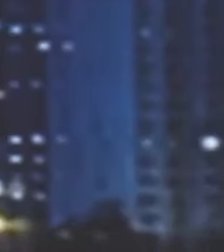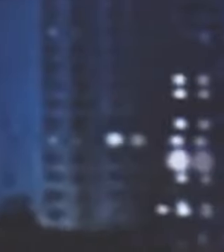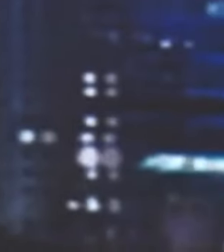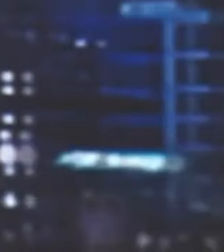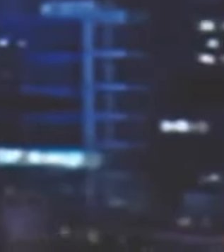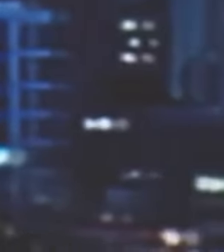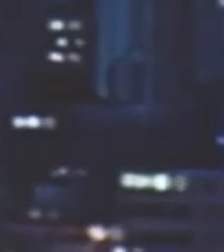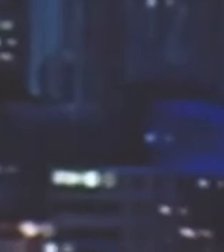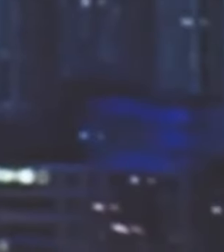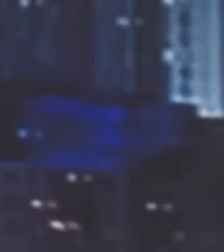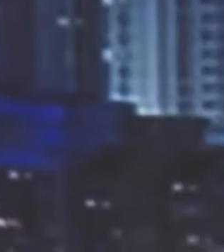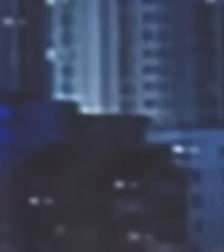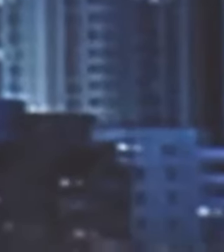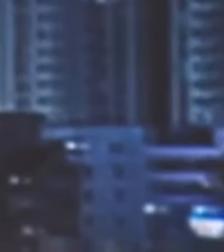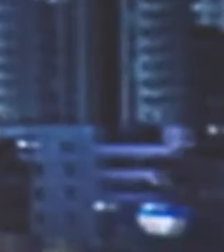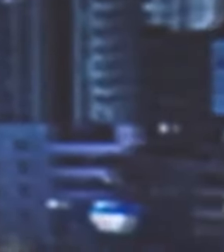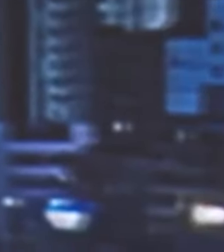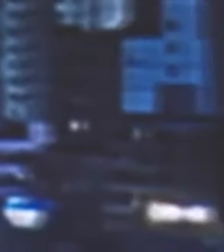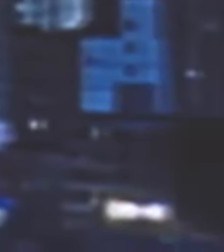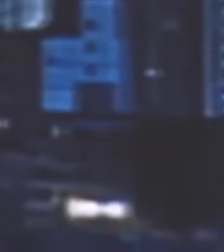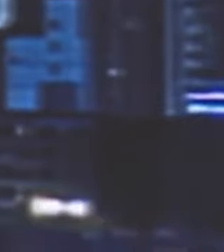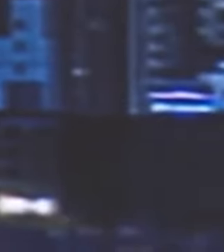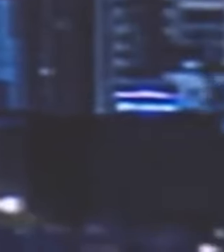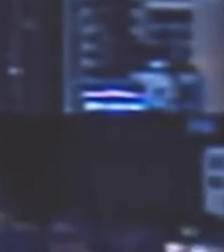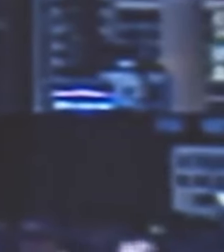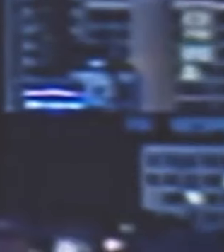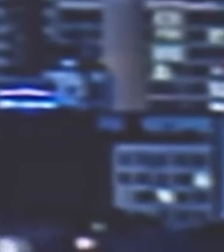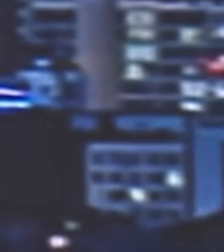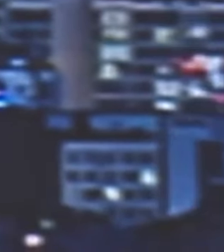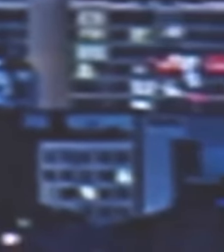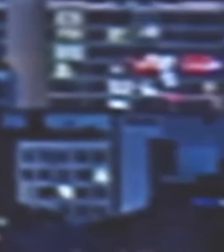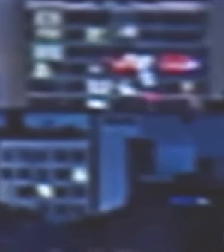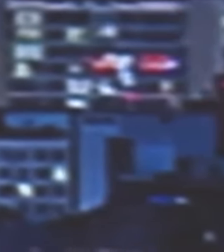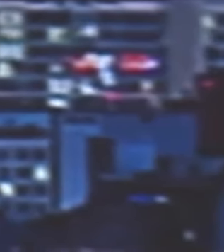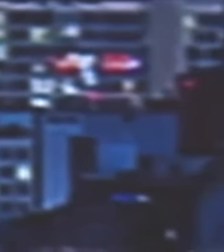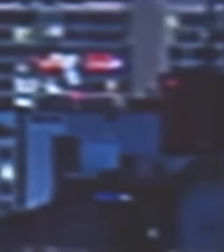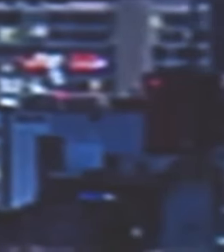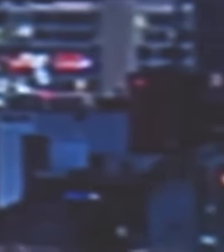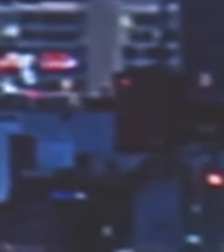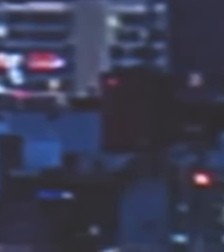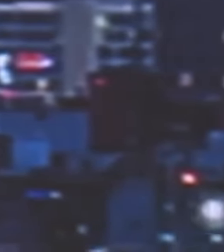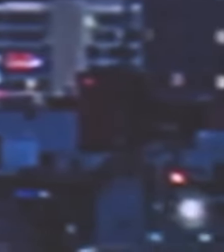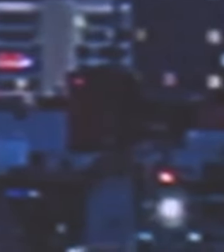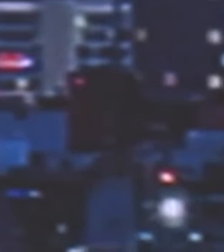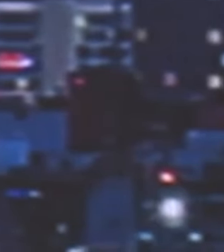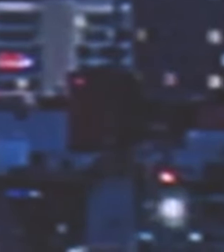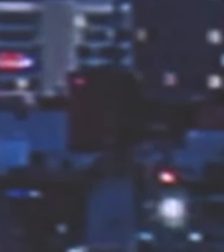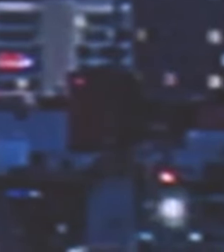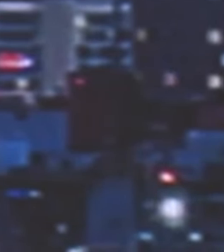시청해 주셔서 고맙습니다 저희는 저녁 6시 50분 뉴스룸에서 뵙겠습니다